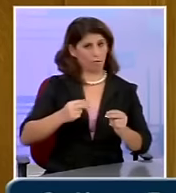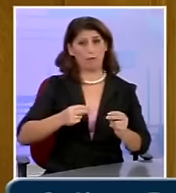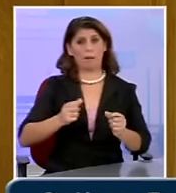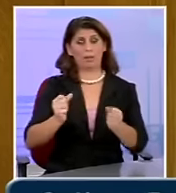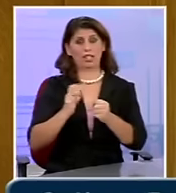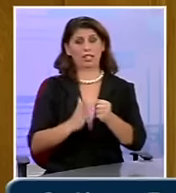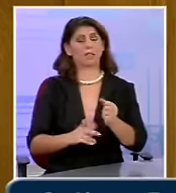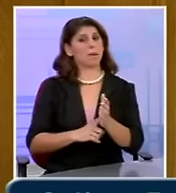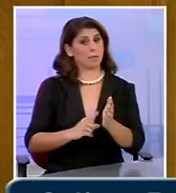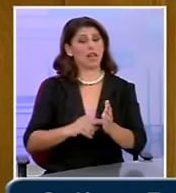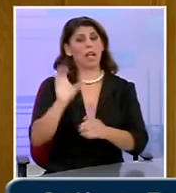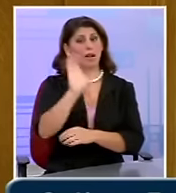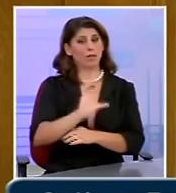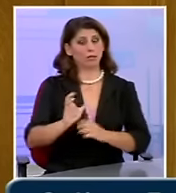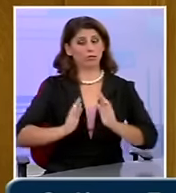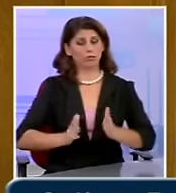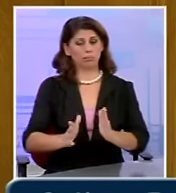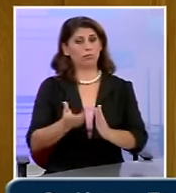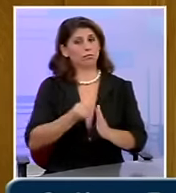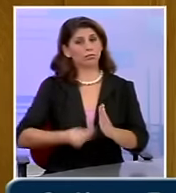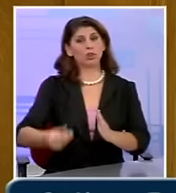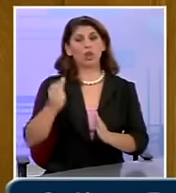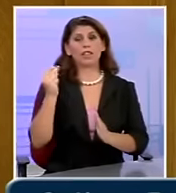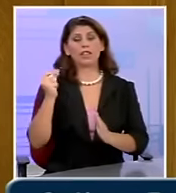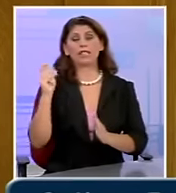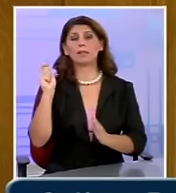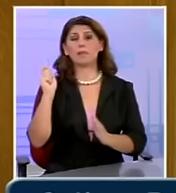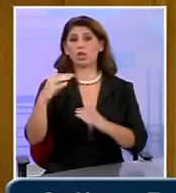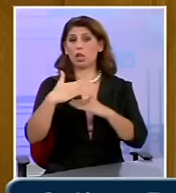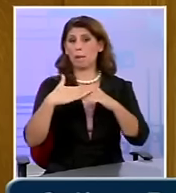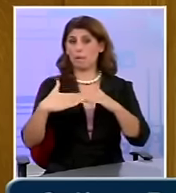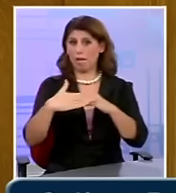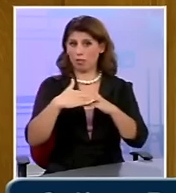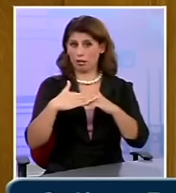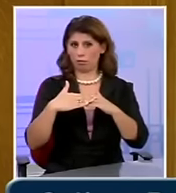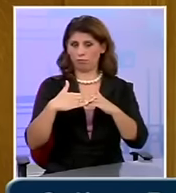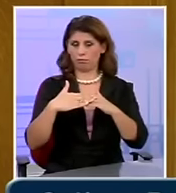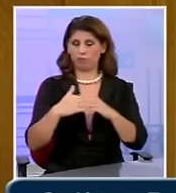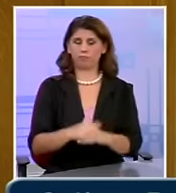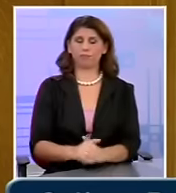Ευρώπη να προχωρήσει, να γίνει πιο δυνατή σε πολιτικό επίπεδο, να